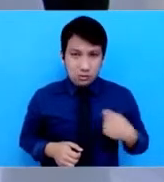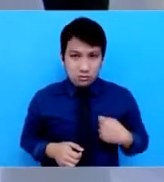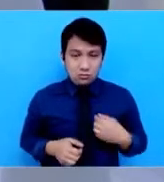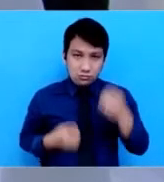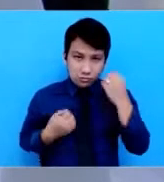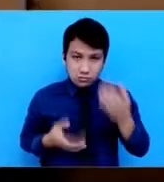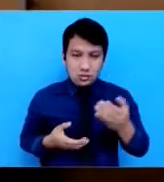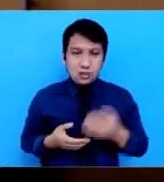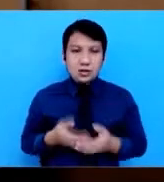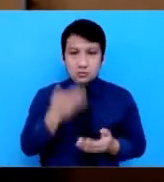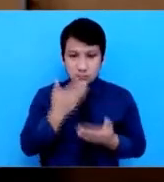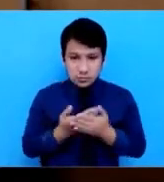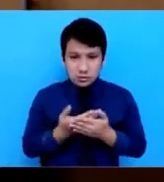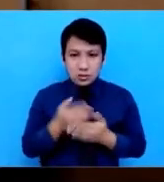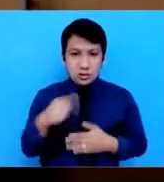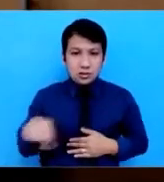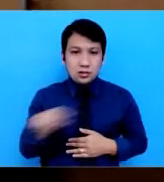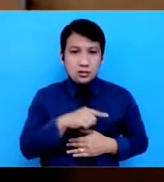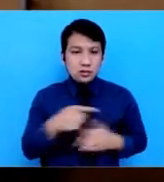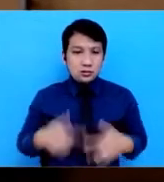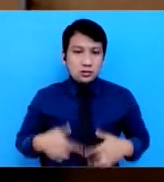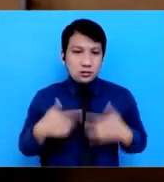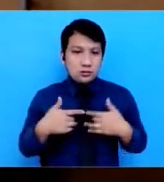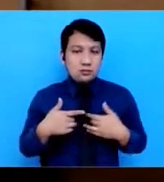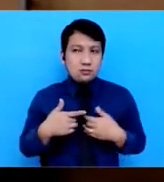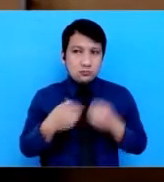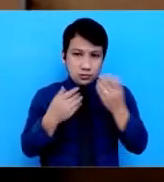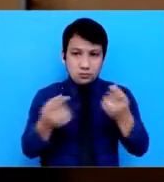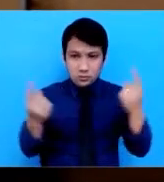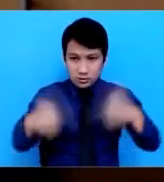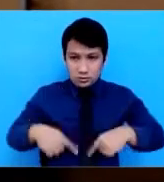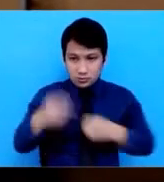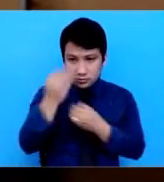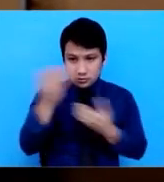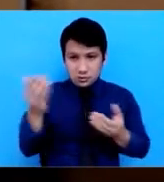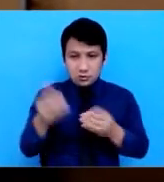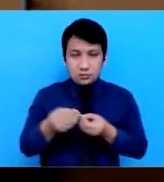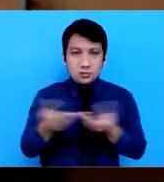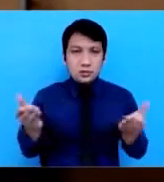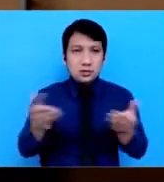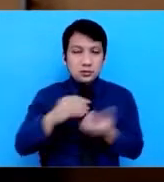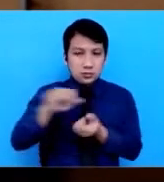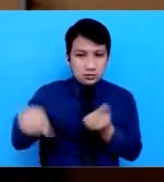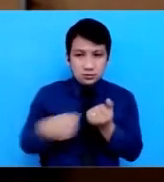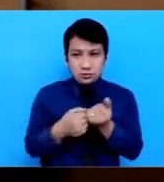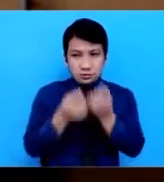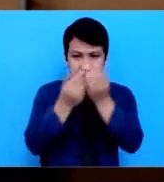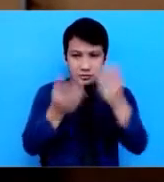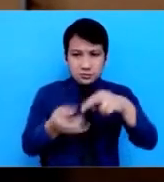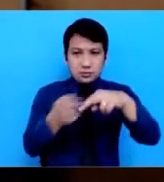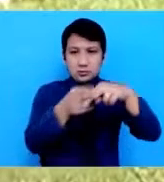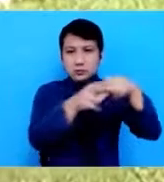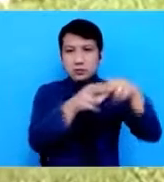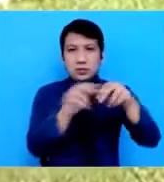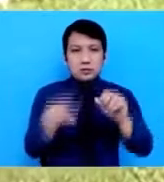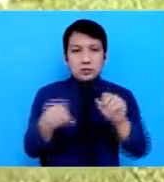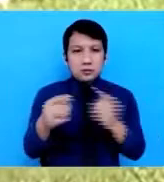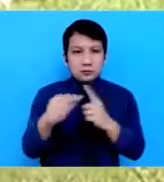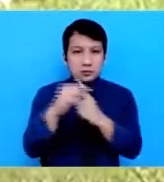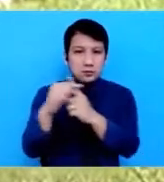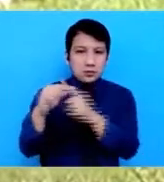good likelihood of that happening given the substantial increase in the positivity rate